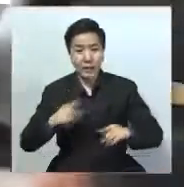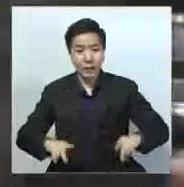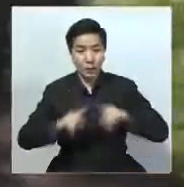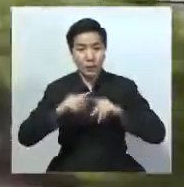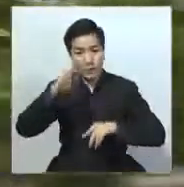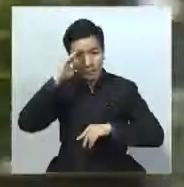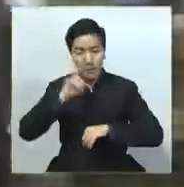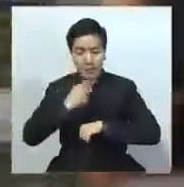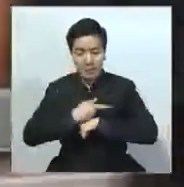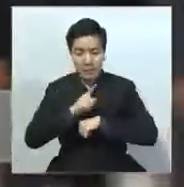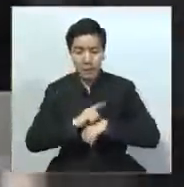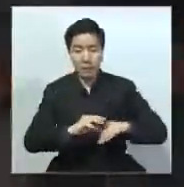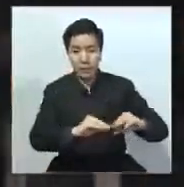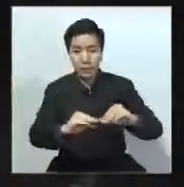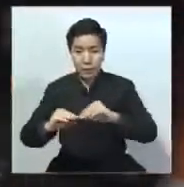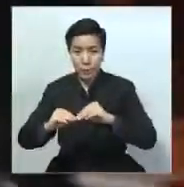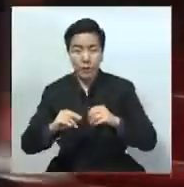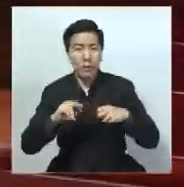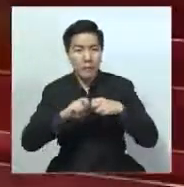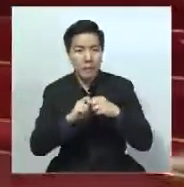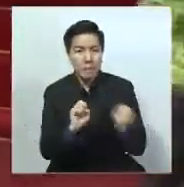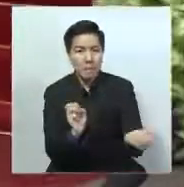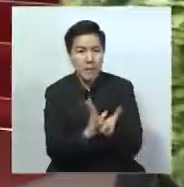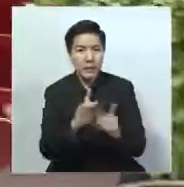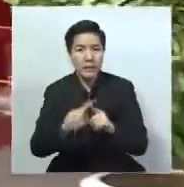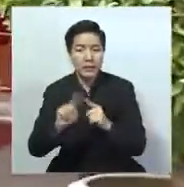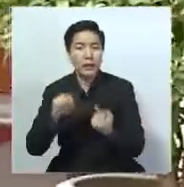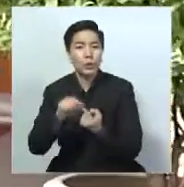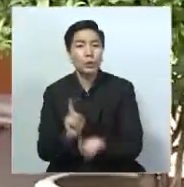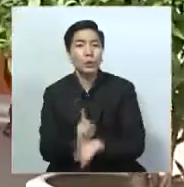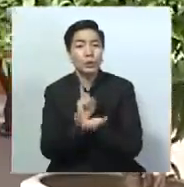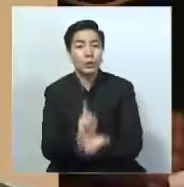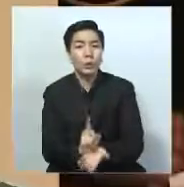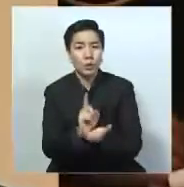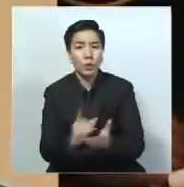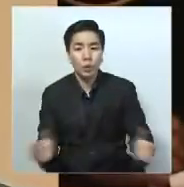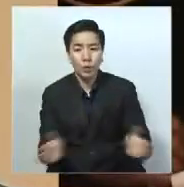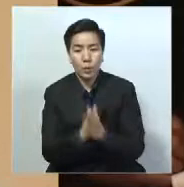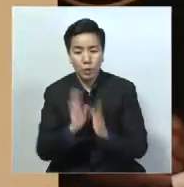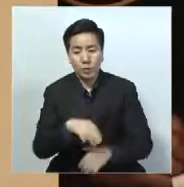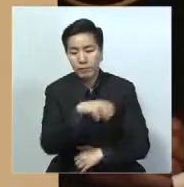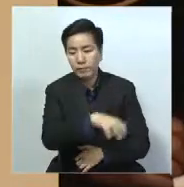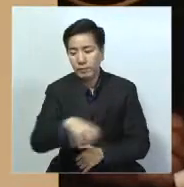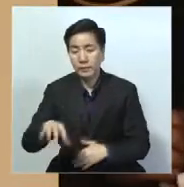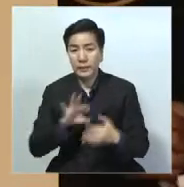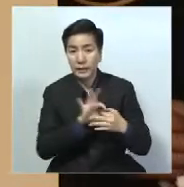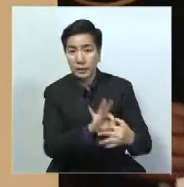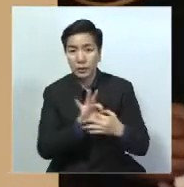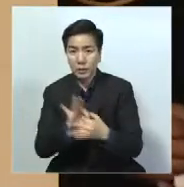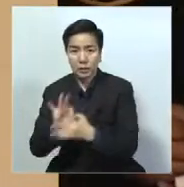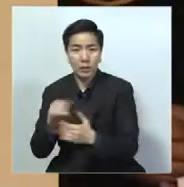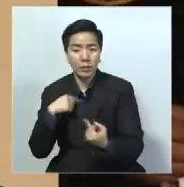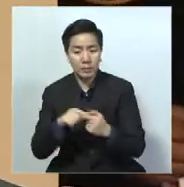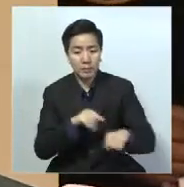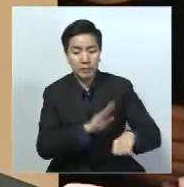ล่าวก่อนเป็นประธานการประชุมมาตรการป้องกันอุบัติเหตุในช่วงเทศกาลลอยกระทงร่วมกับหน่วยงานที่เกี่ยวข้องว่าได้ก